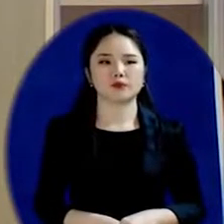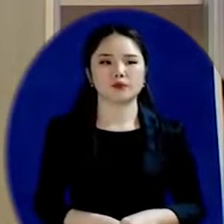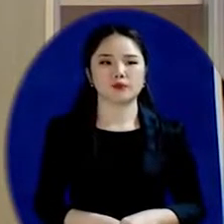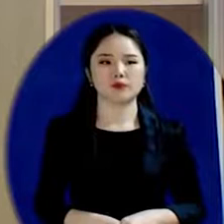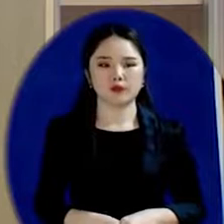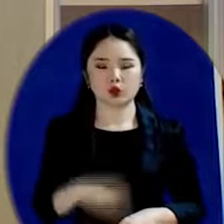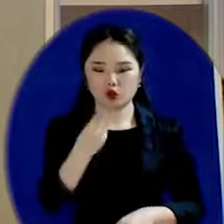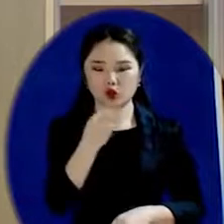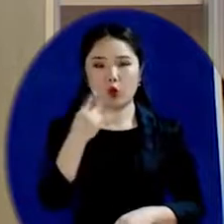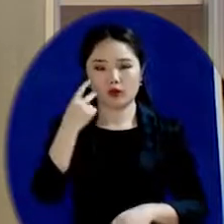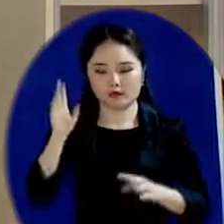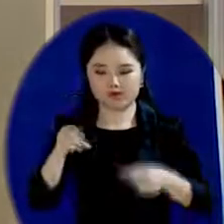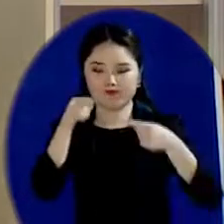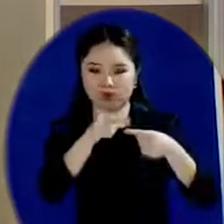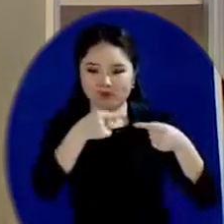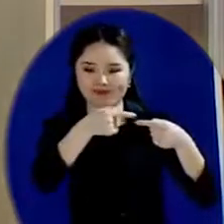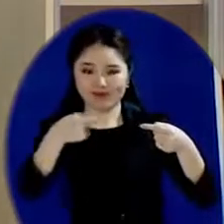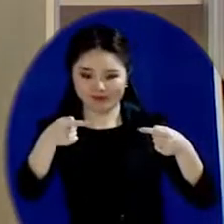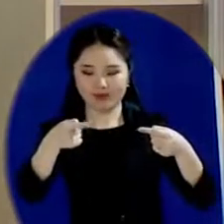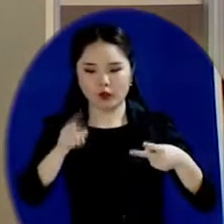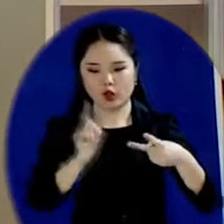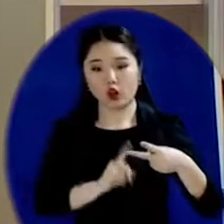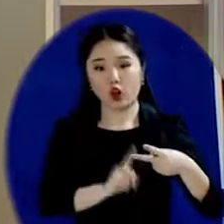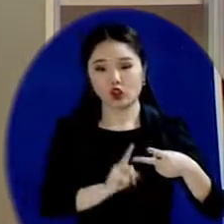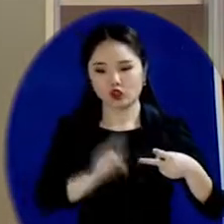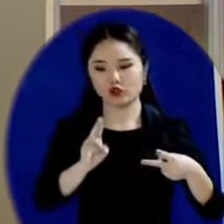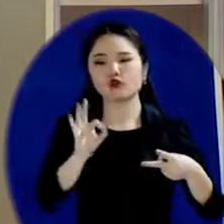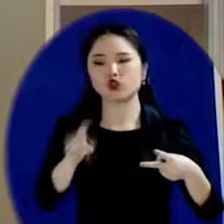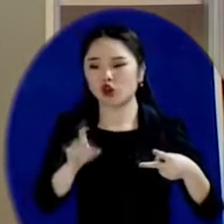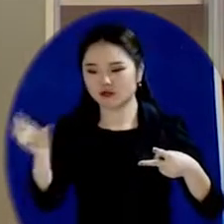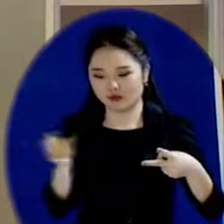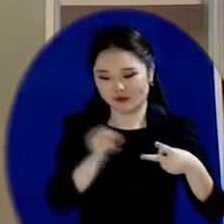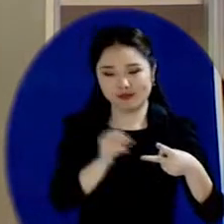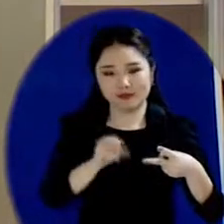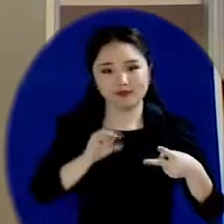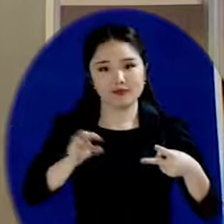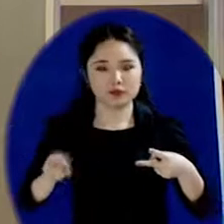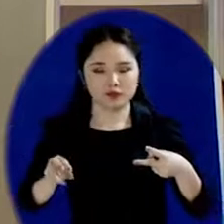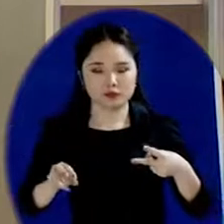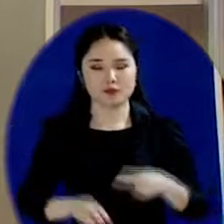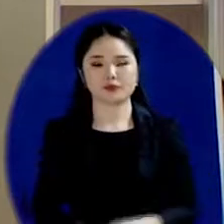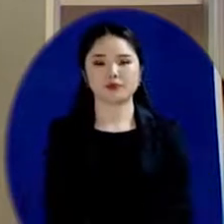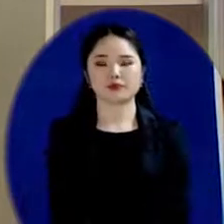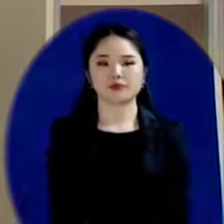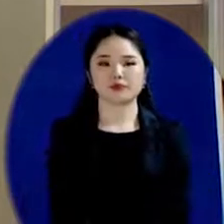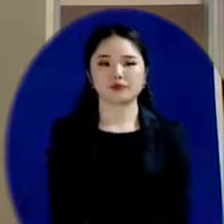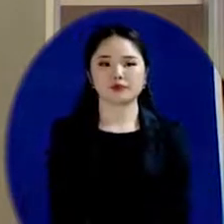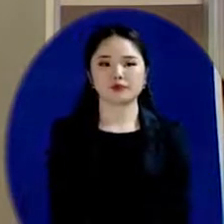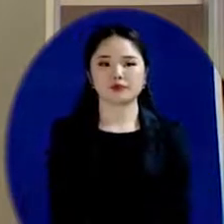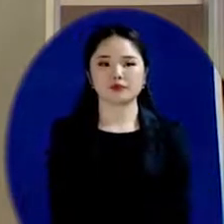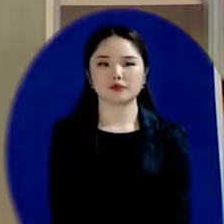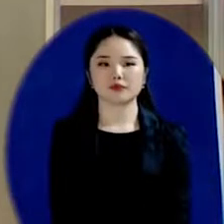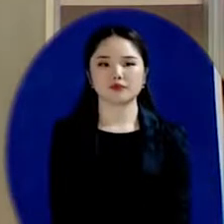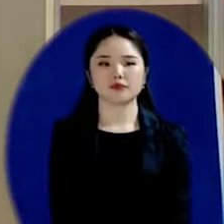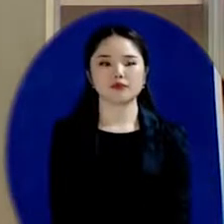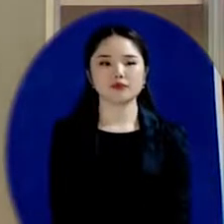шувуу гэдэг нэнт шувуу байрлуулчлаа. За цохнуудаа цох гэсэн нэнт байрлуулъя.